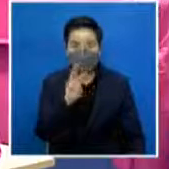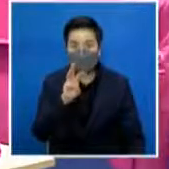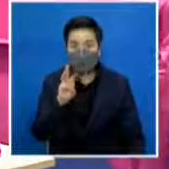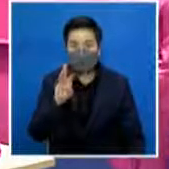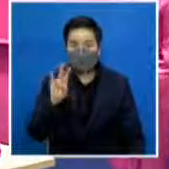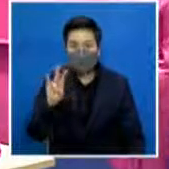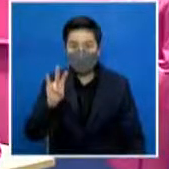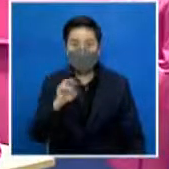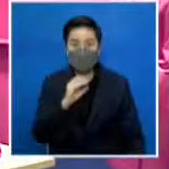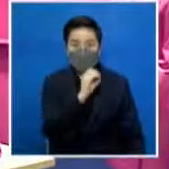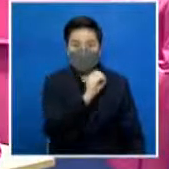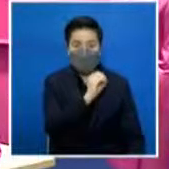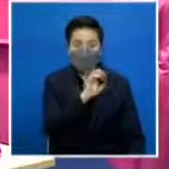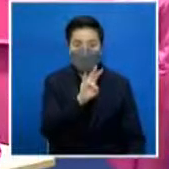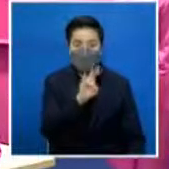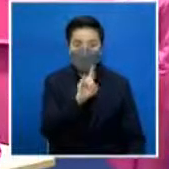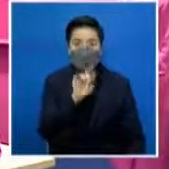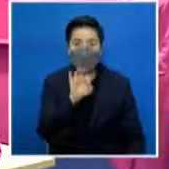0719667